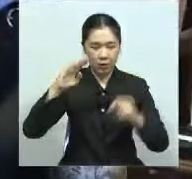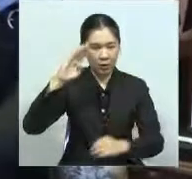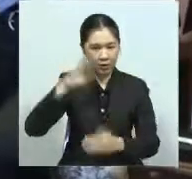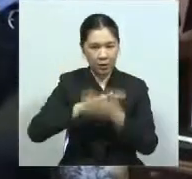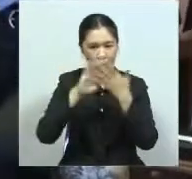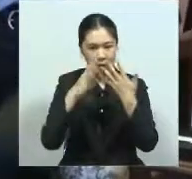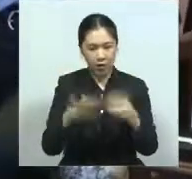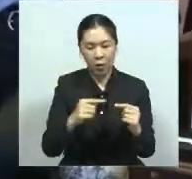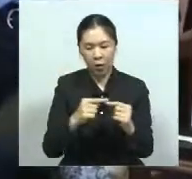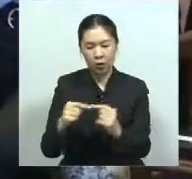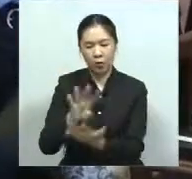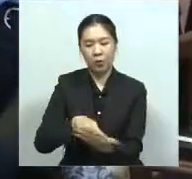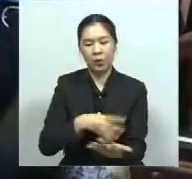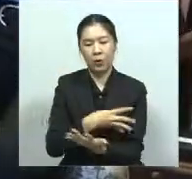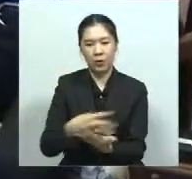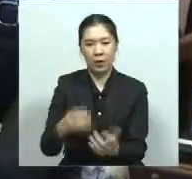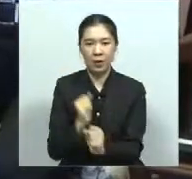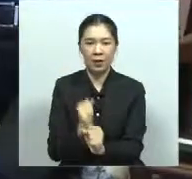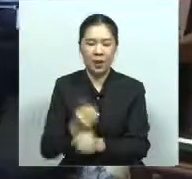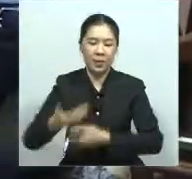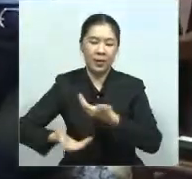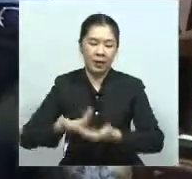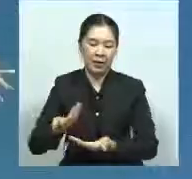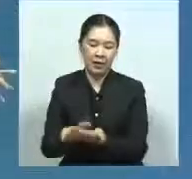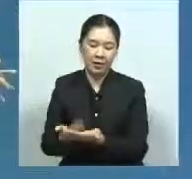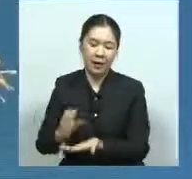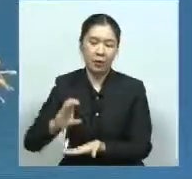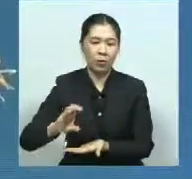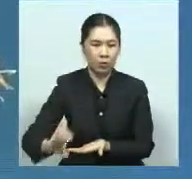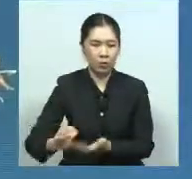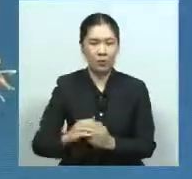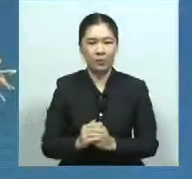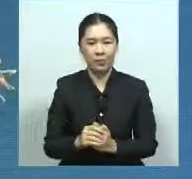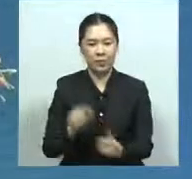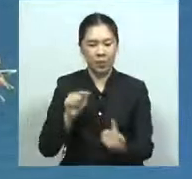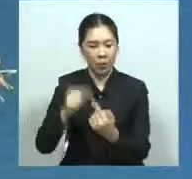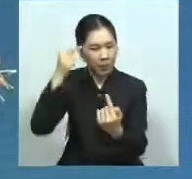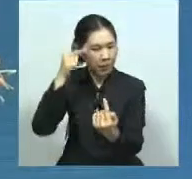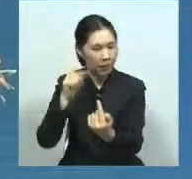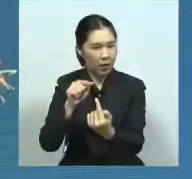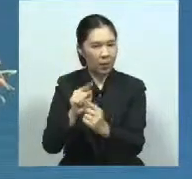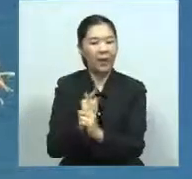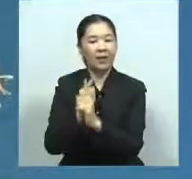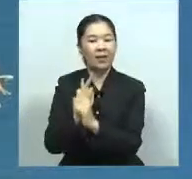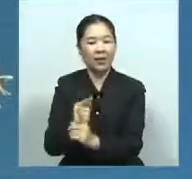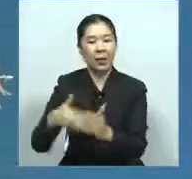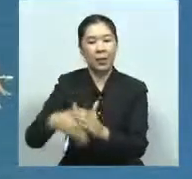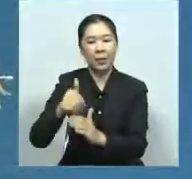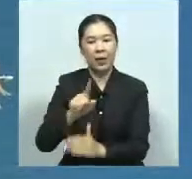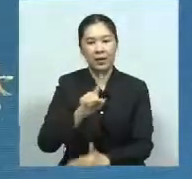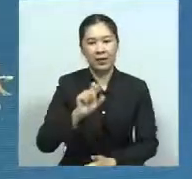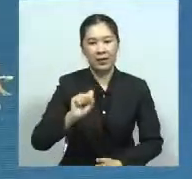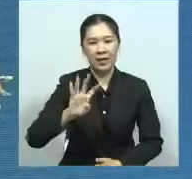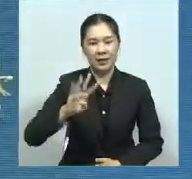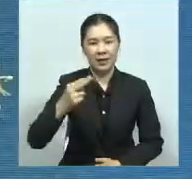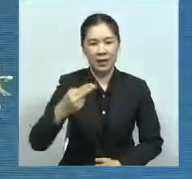ามารถสานต่อนโยบายการขยายการค้าการลงทุนระหว่างประเทศให้ได้ตามเป้าหมายการค้าที่ตั้งไว้